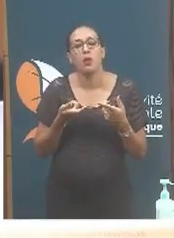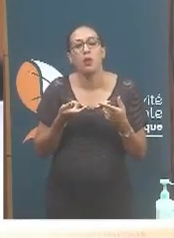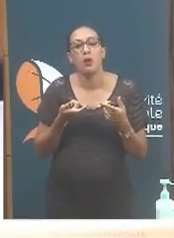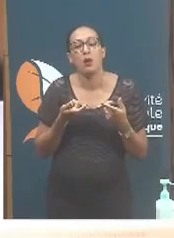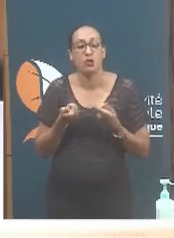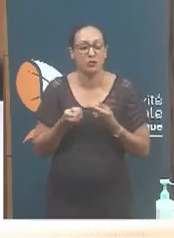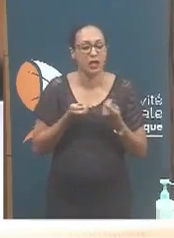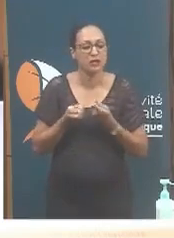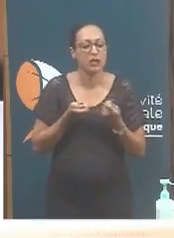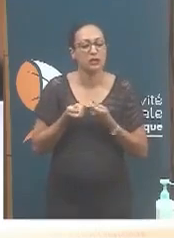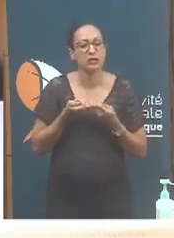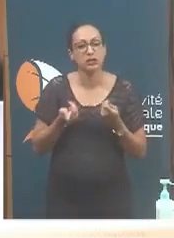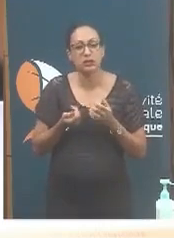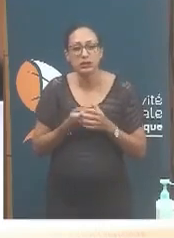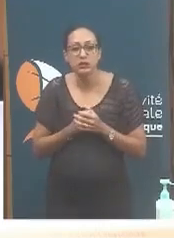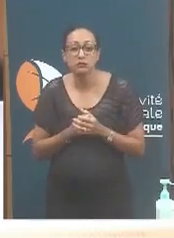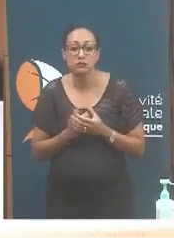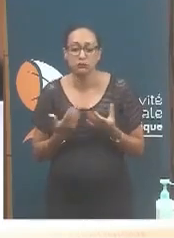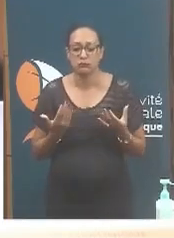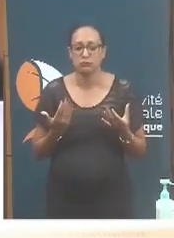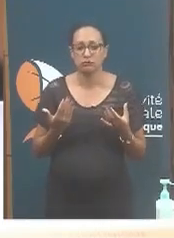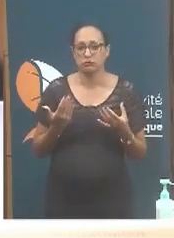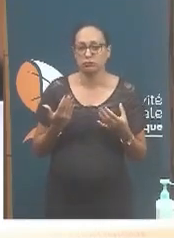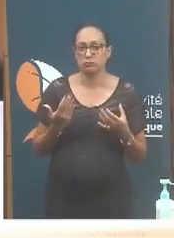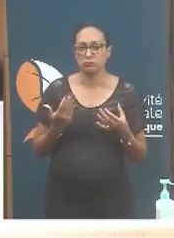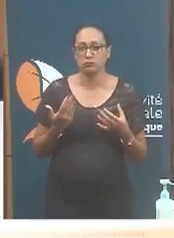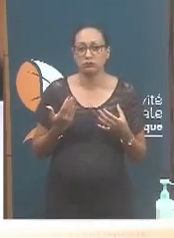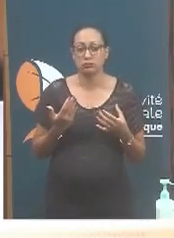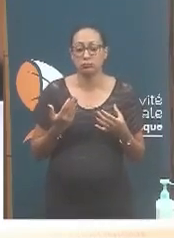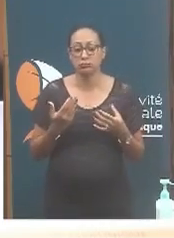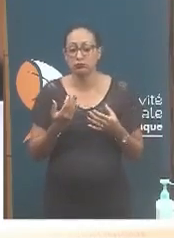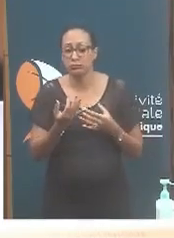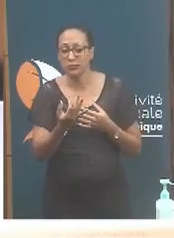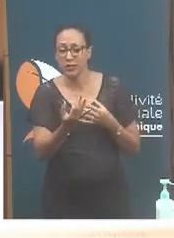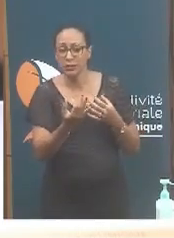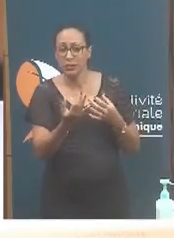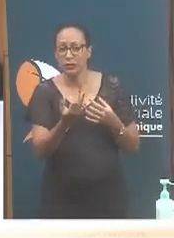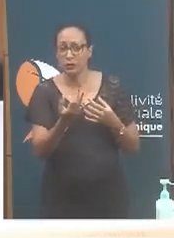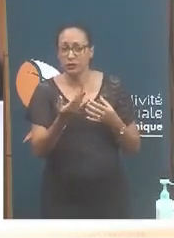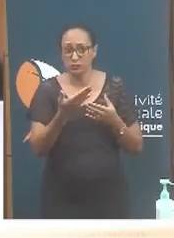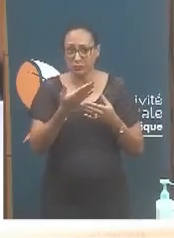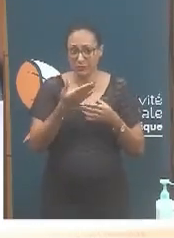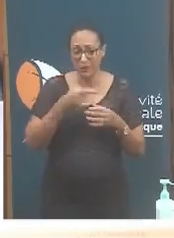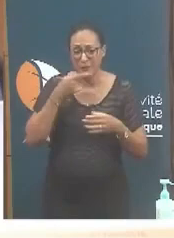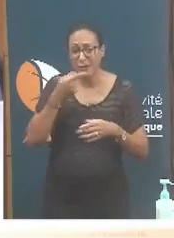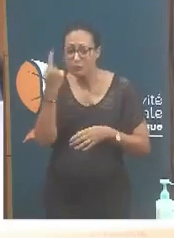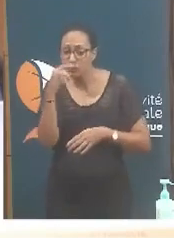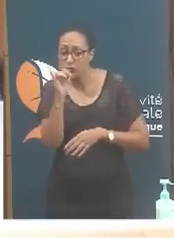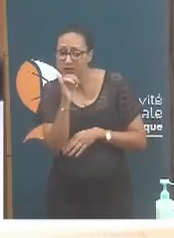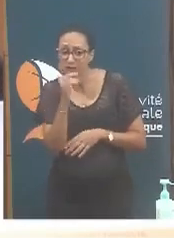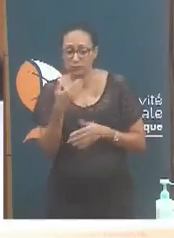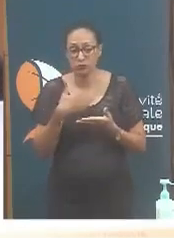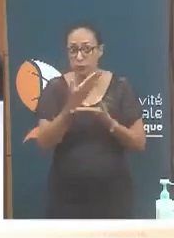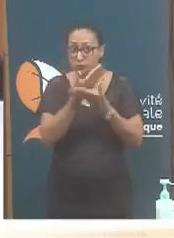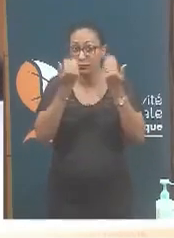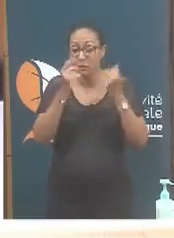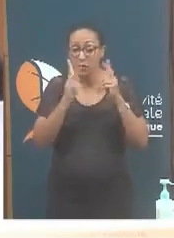Je demandais l'avis de sa commission, mais j'ai l'impression qu'il répondait déjà à ce qu'il pense que nous allons